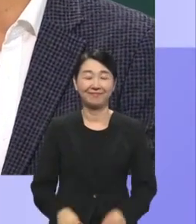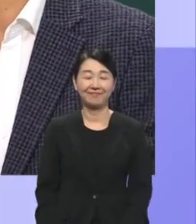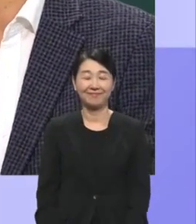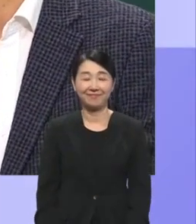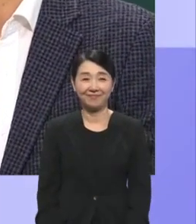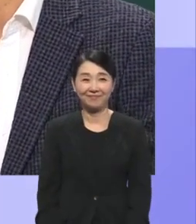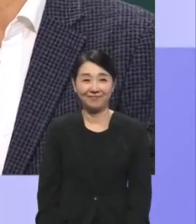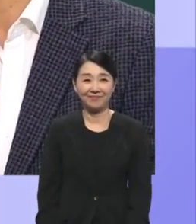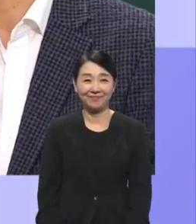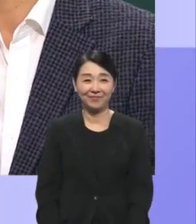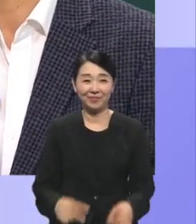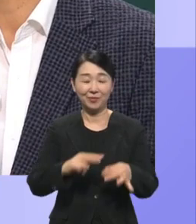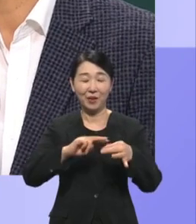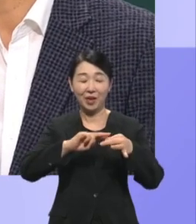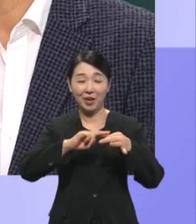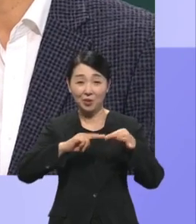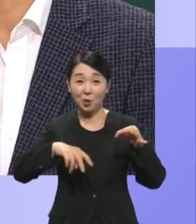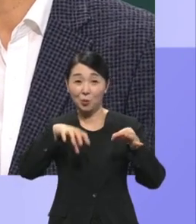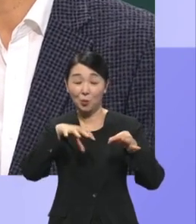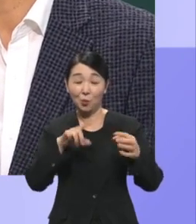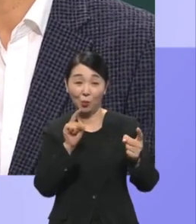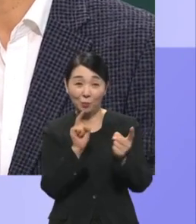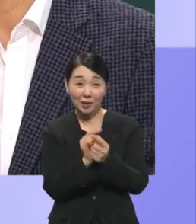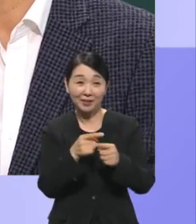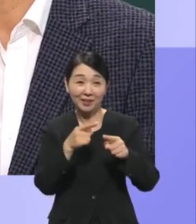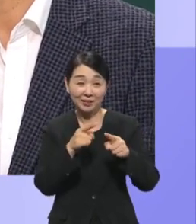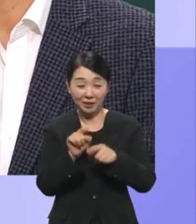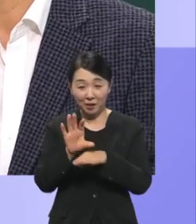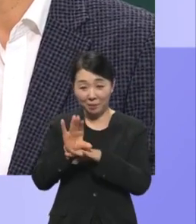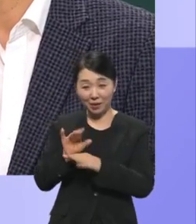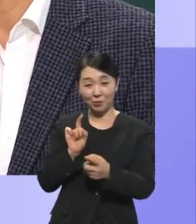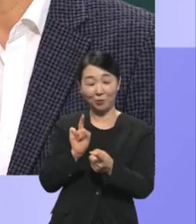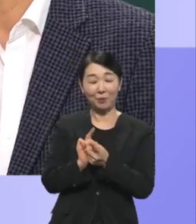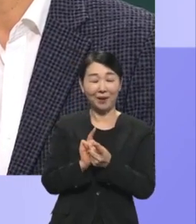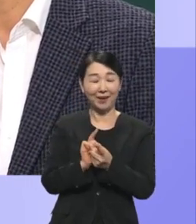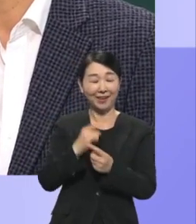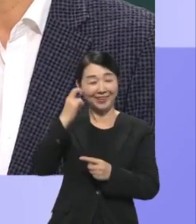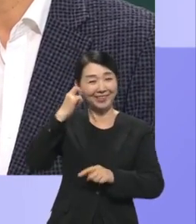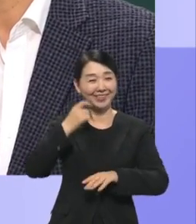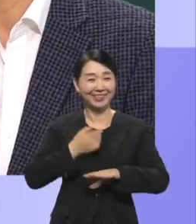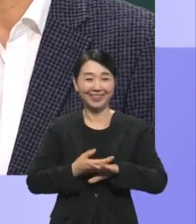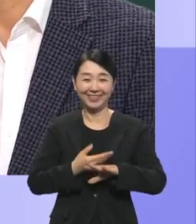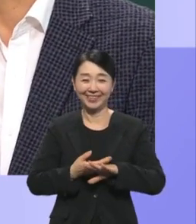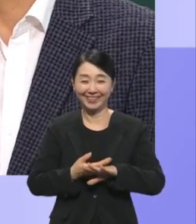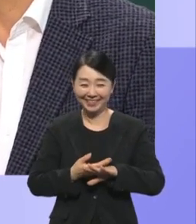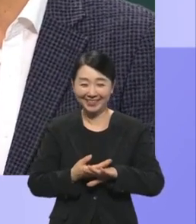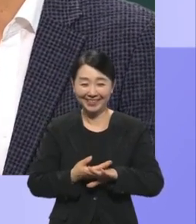여의도에서만 뵙다가 스튜디오에서 뵈니까 좀 색다릅니다 두